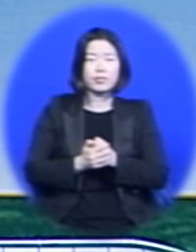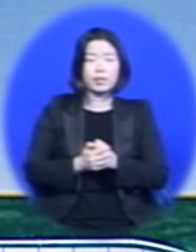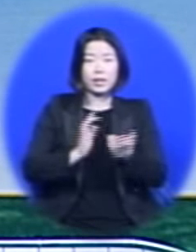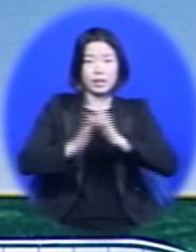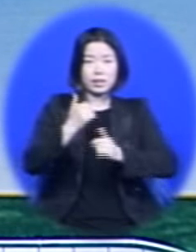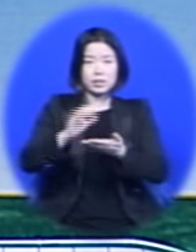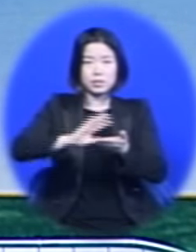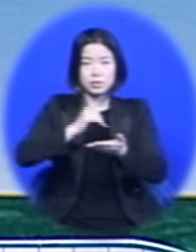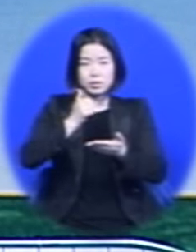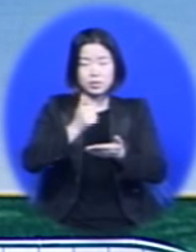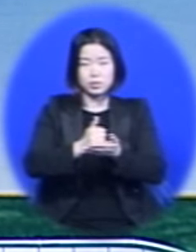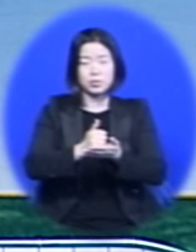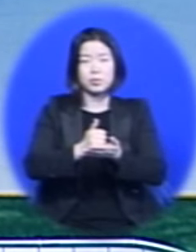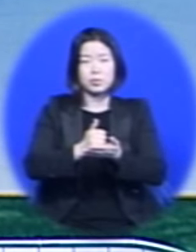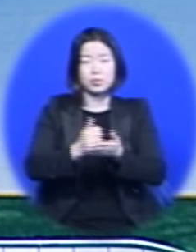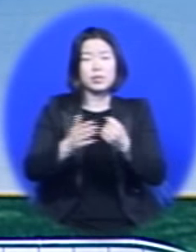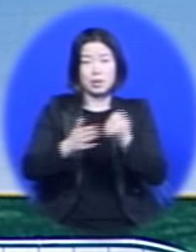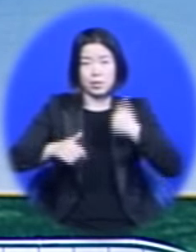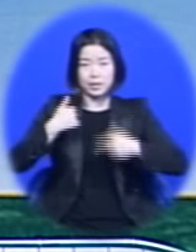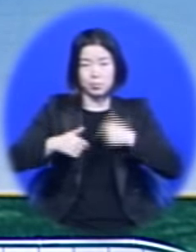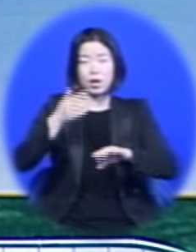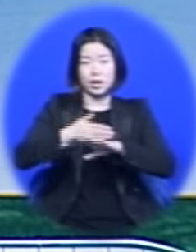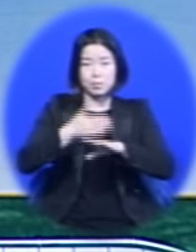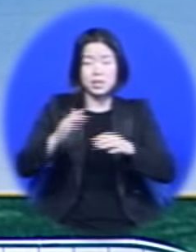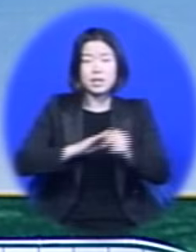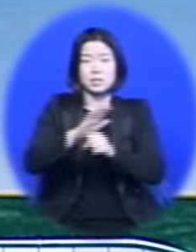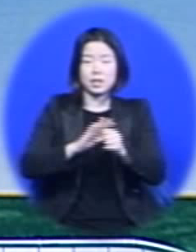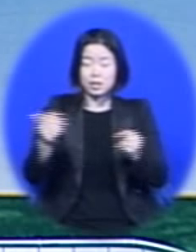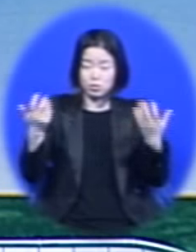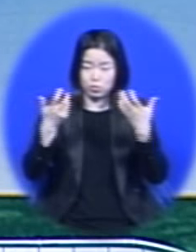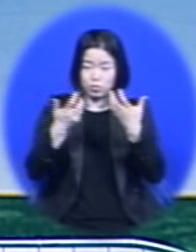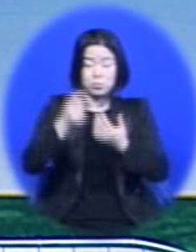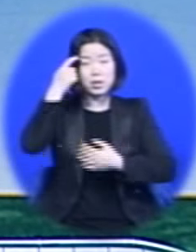예수 그리스도 때문에 기쁨과 감사와 사랑이 충만하십니다.